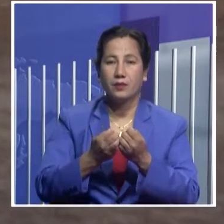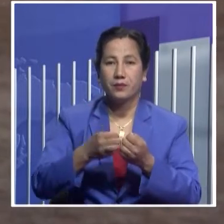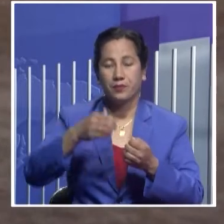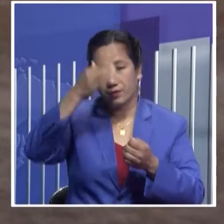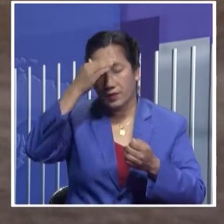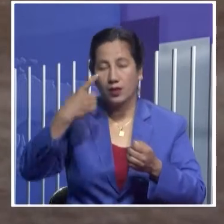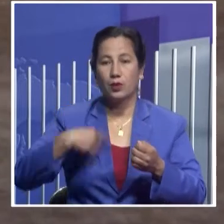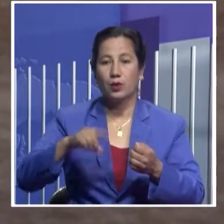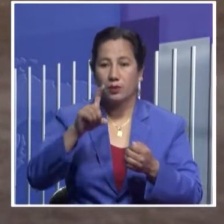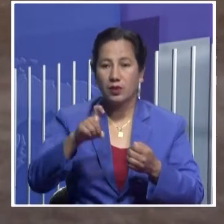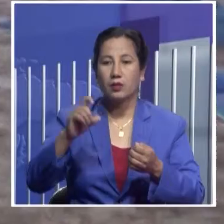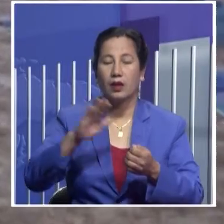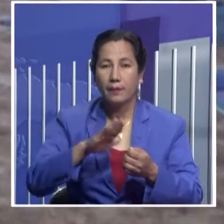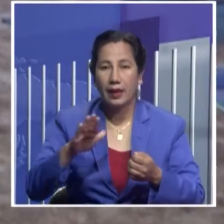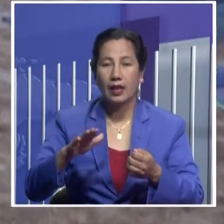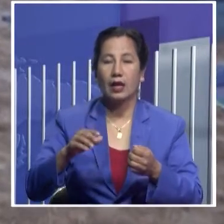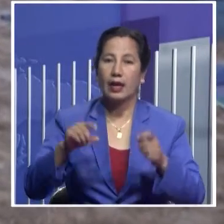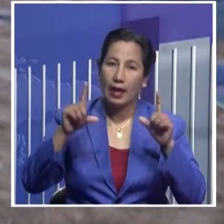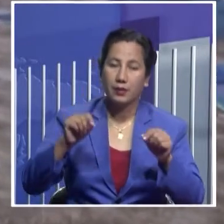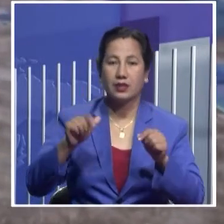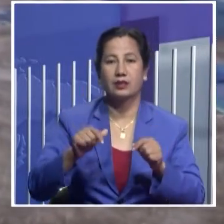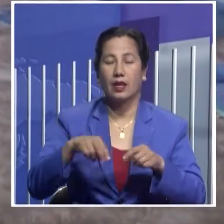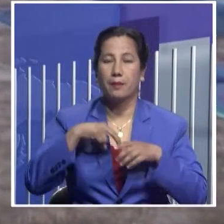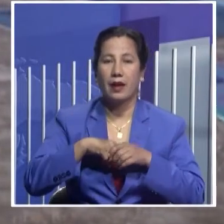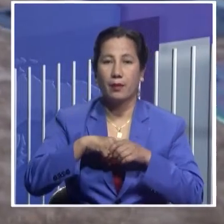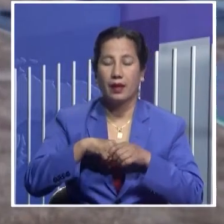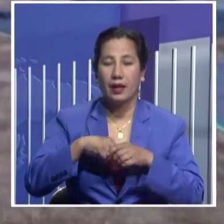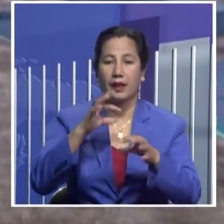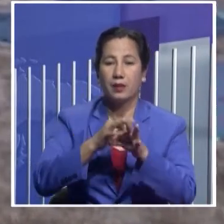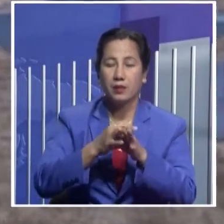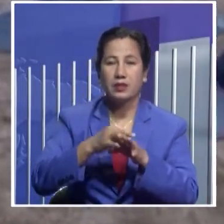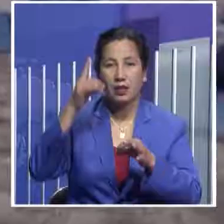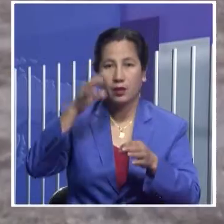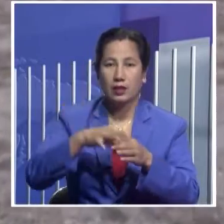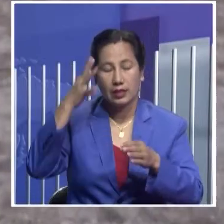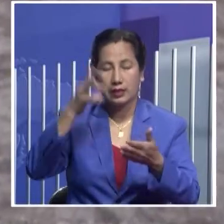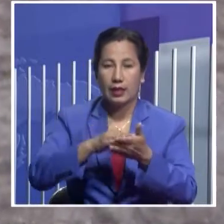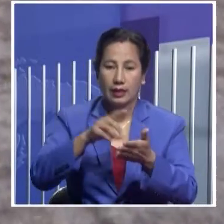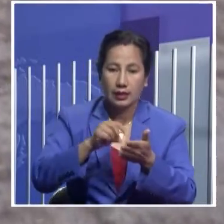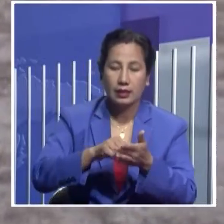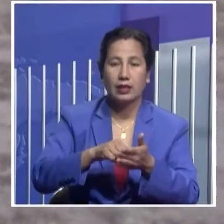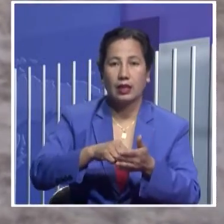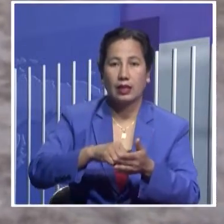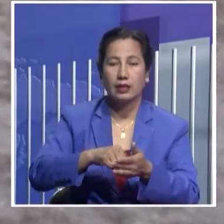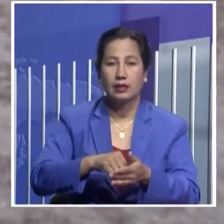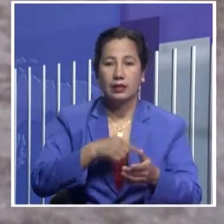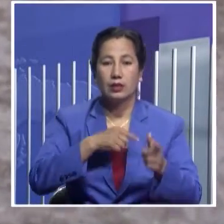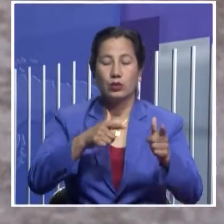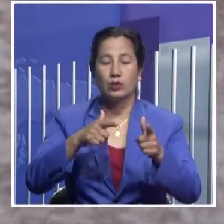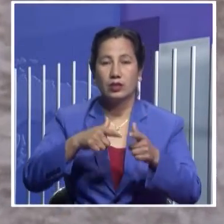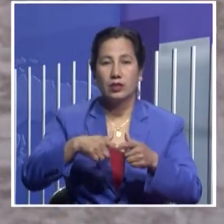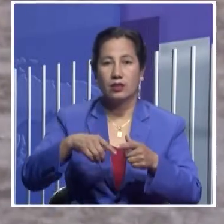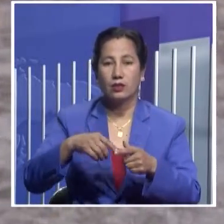योग अति आवश्यक छ। आध्यात्मिक भावना, तनाव व्यवस्थापन र ध्यान केन्द्रित गर्न योग सुरक्षा कर्मीहरूका लागि पनि